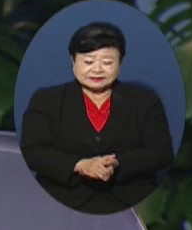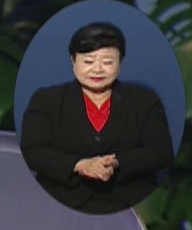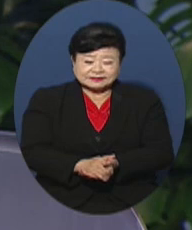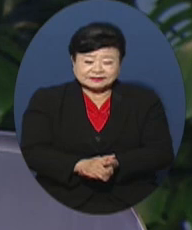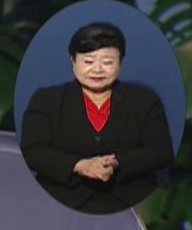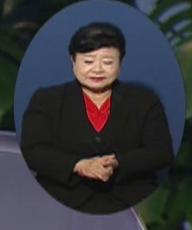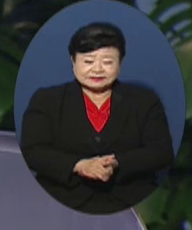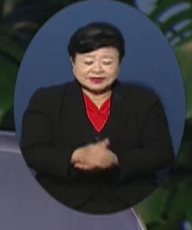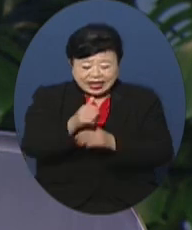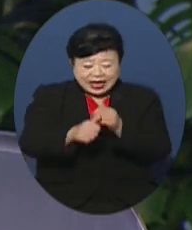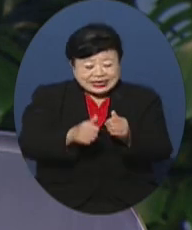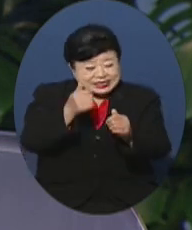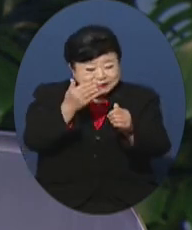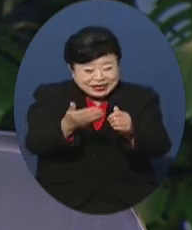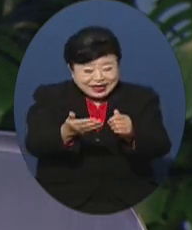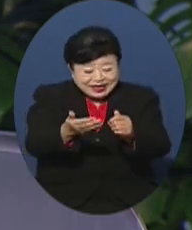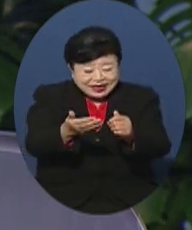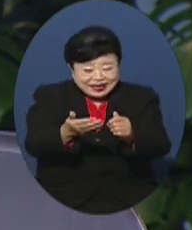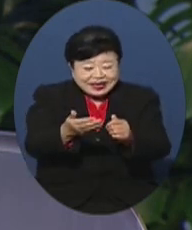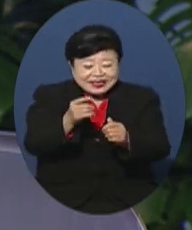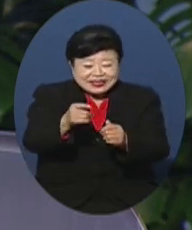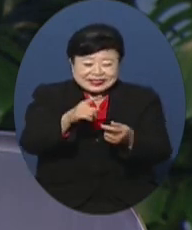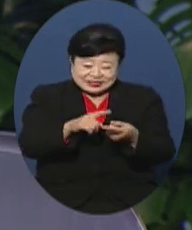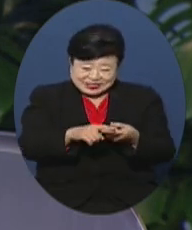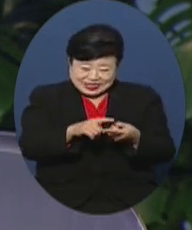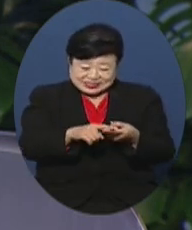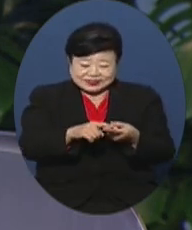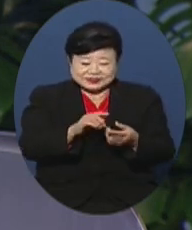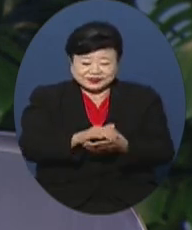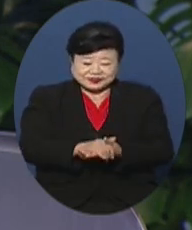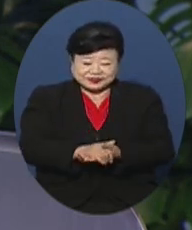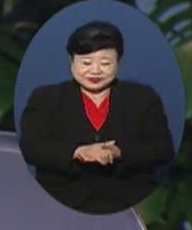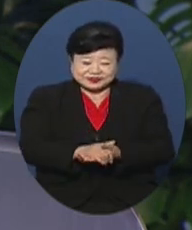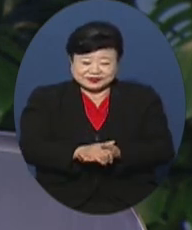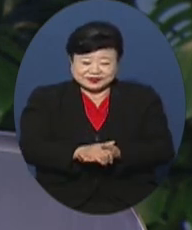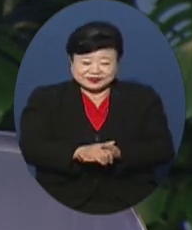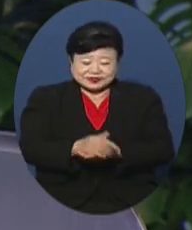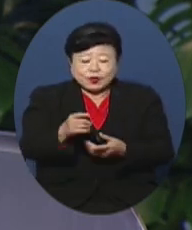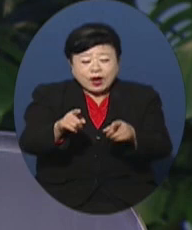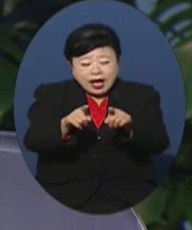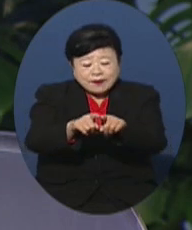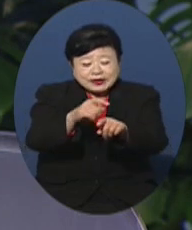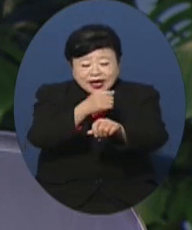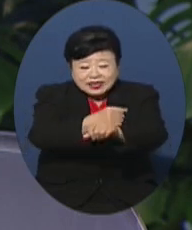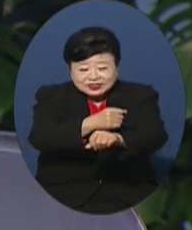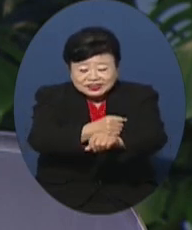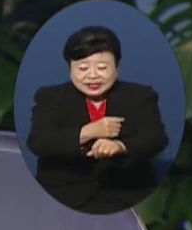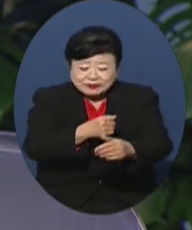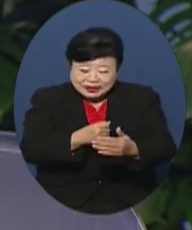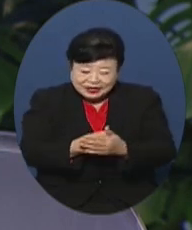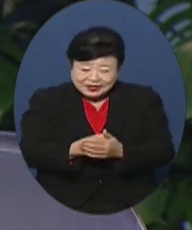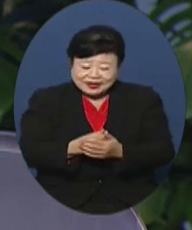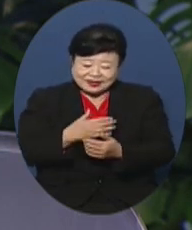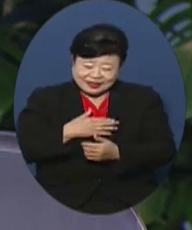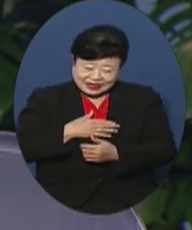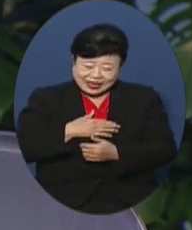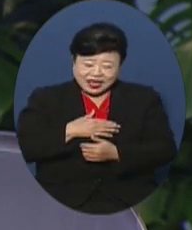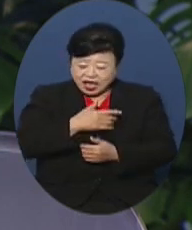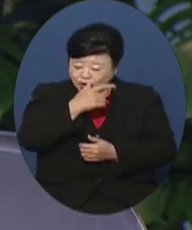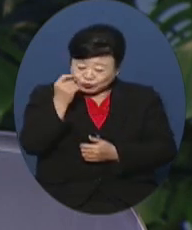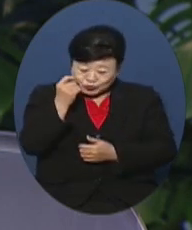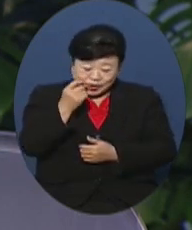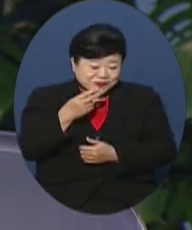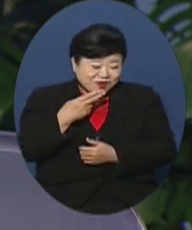내 하나님께 이 40년을 너와 함께 하셨으므로 내게